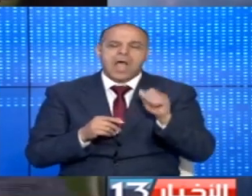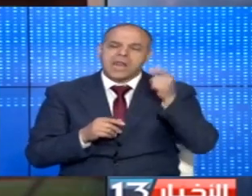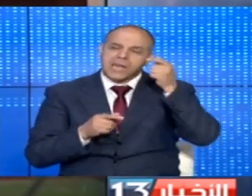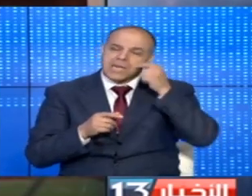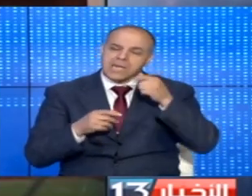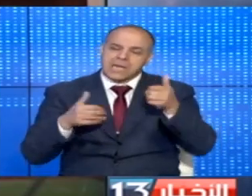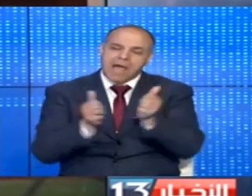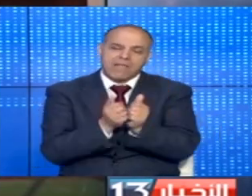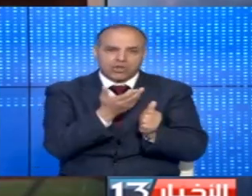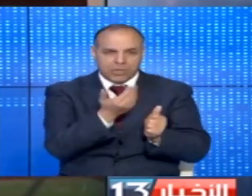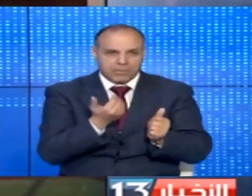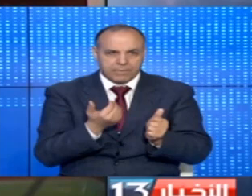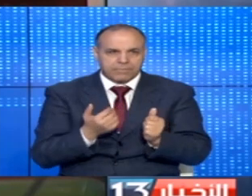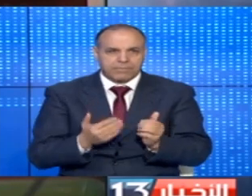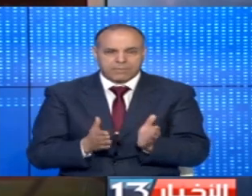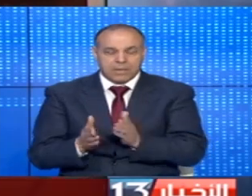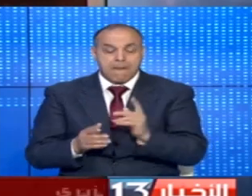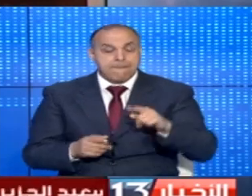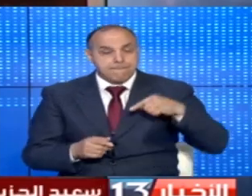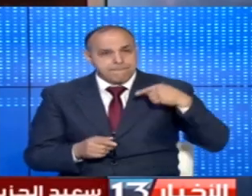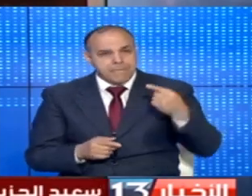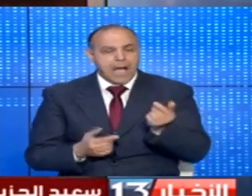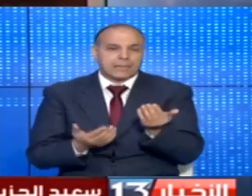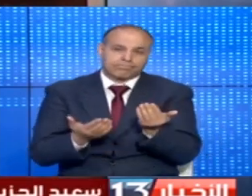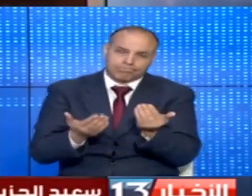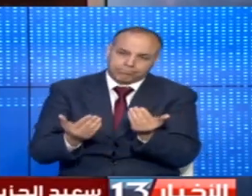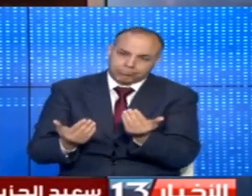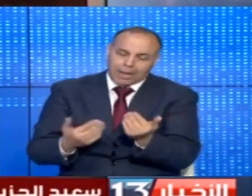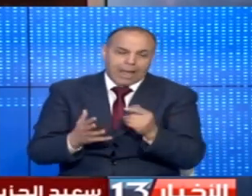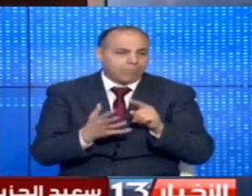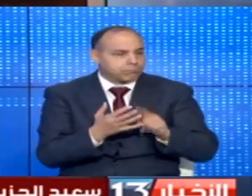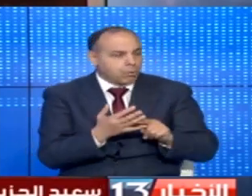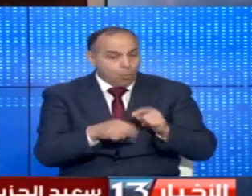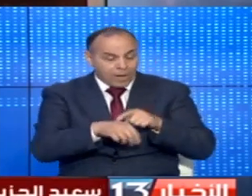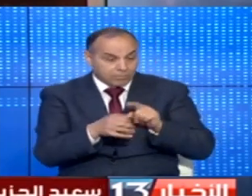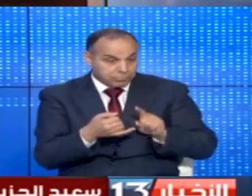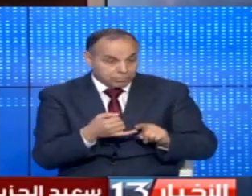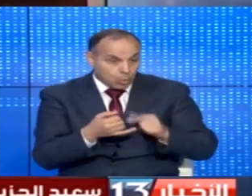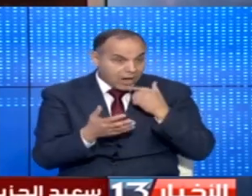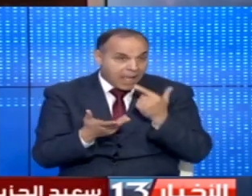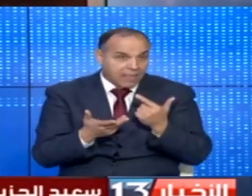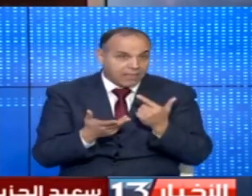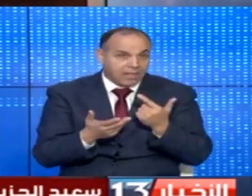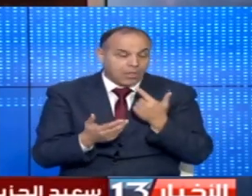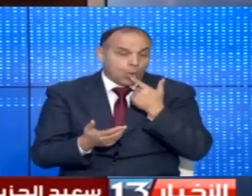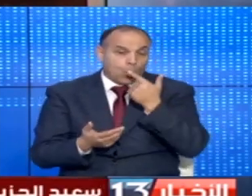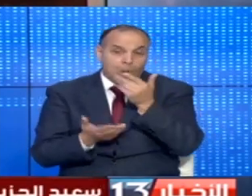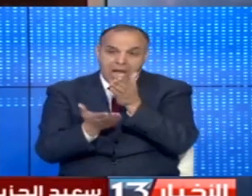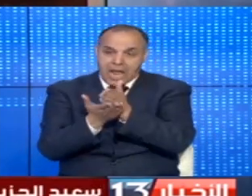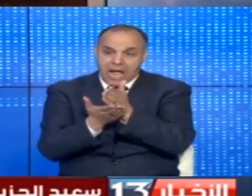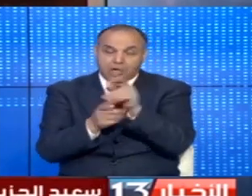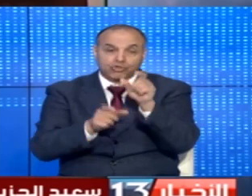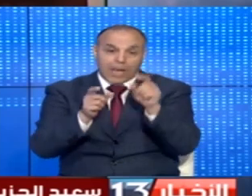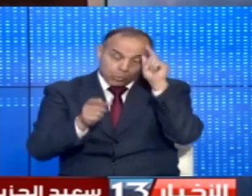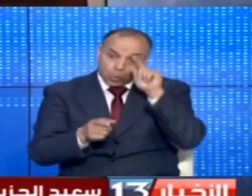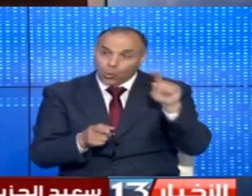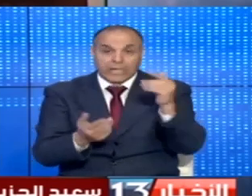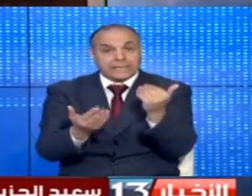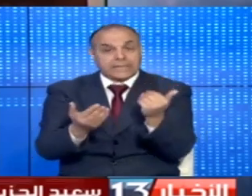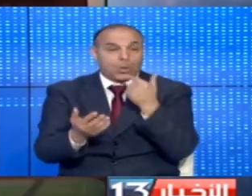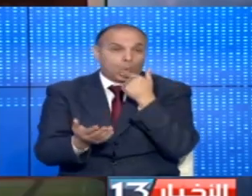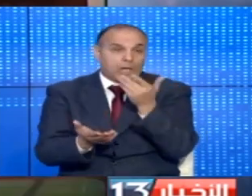ثم كنا ننتظر الى اخر لحظه انك تقول الحق للشعب التونسي